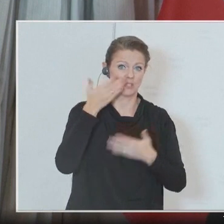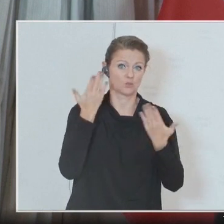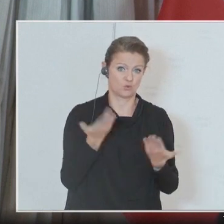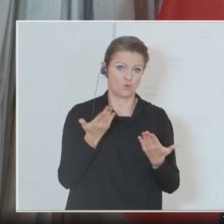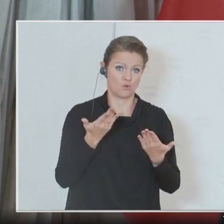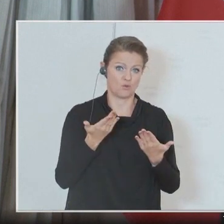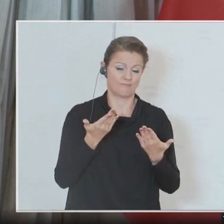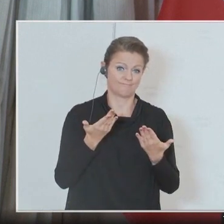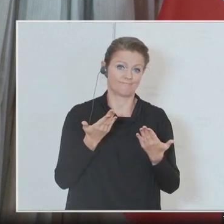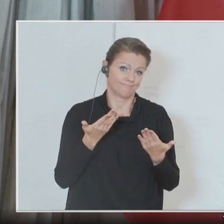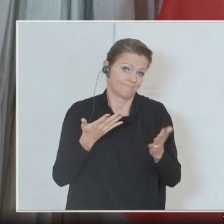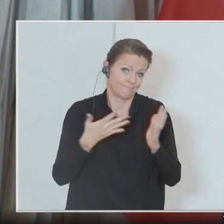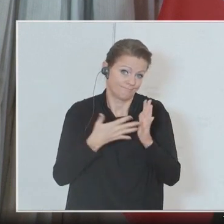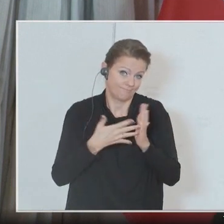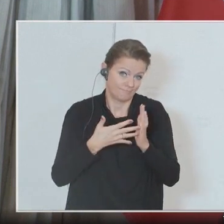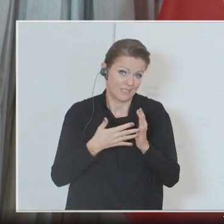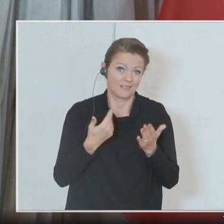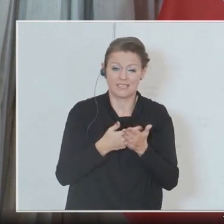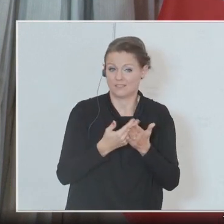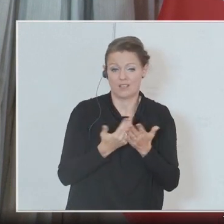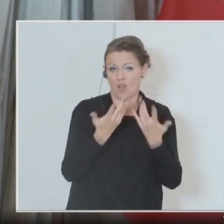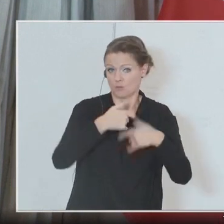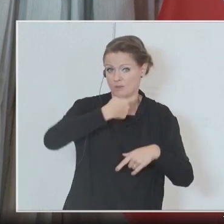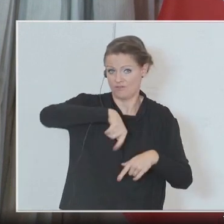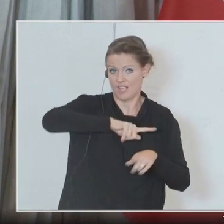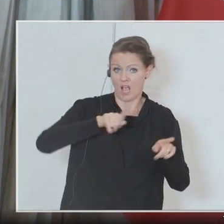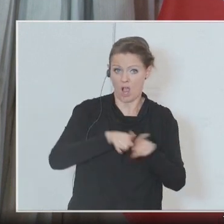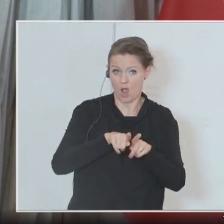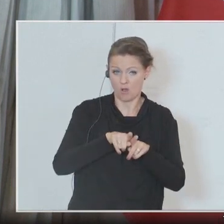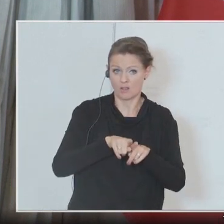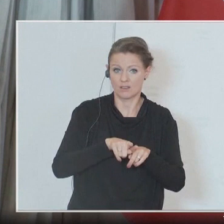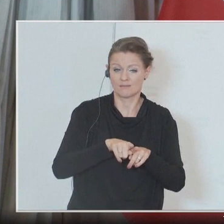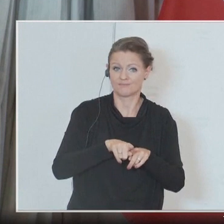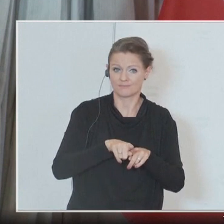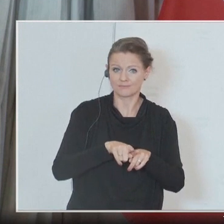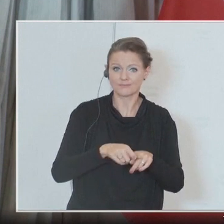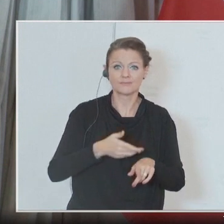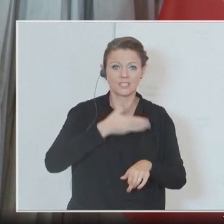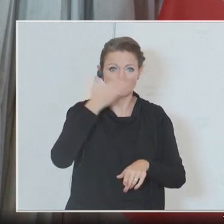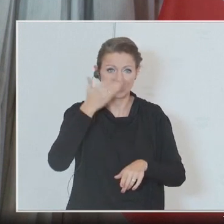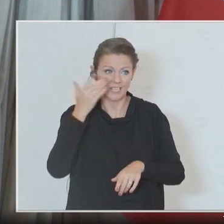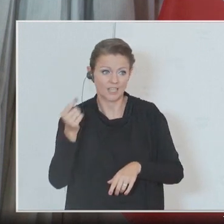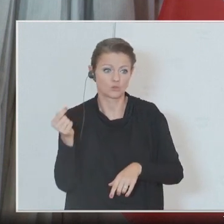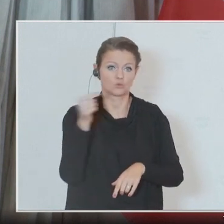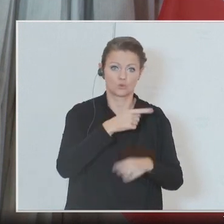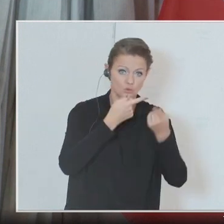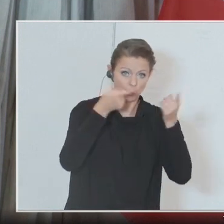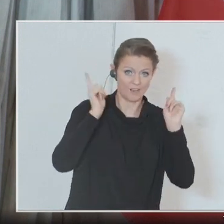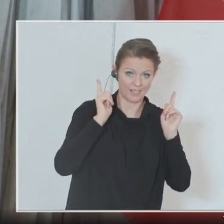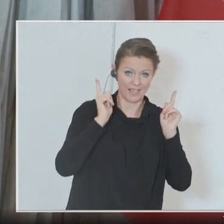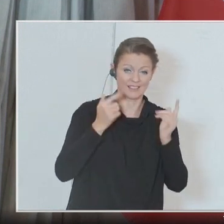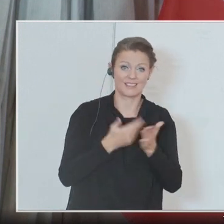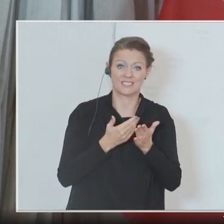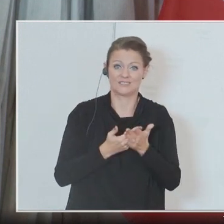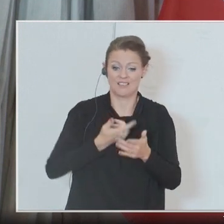e quindi di immigrati clandestini, una norma che segue la reintroduzione dei controlli al confine slovacco da parte della Repubblica Ceca.